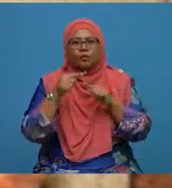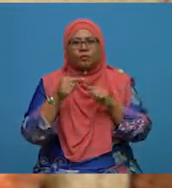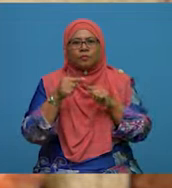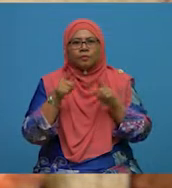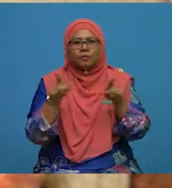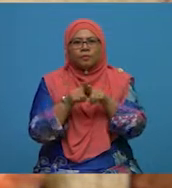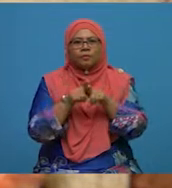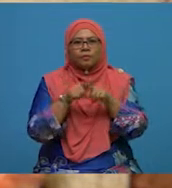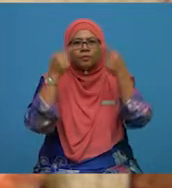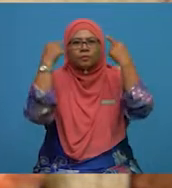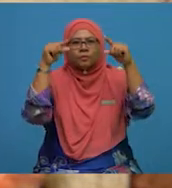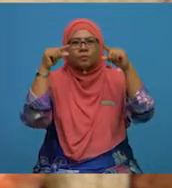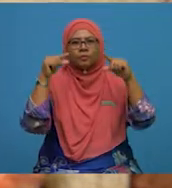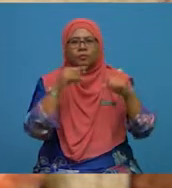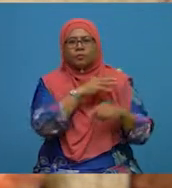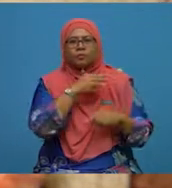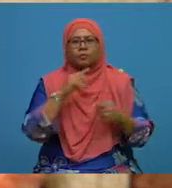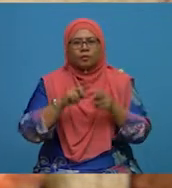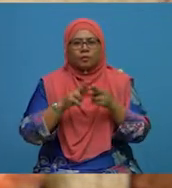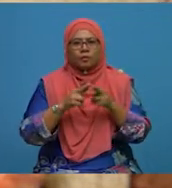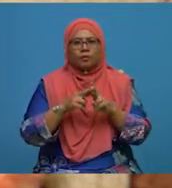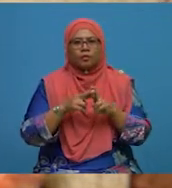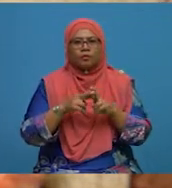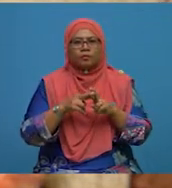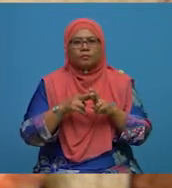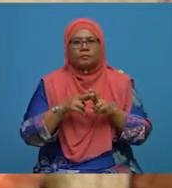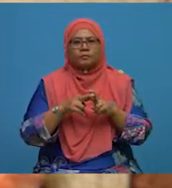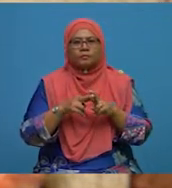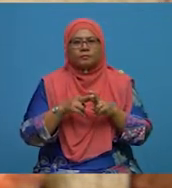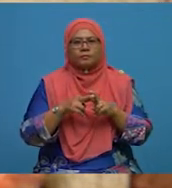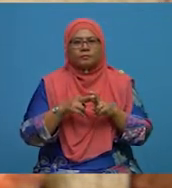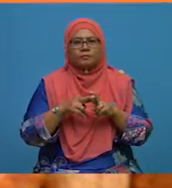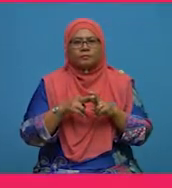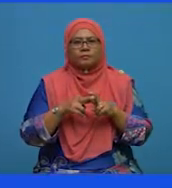jawapan bersama-sama guru serta rakan-rakan.